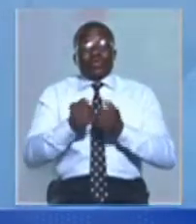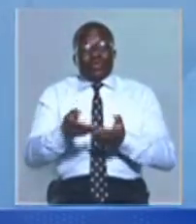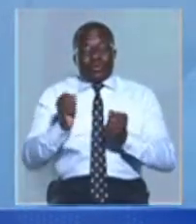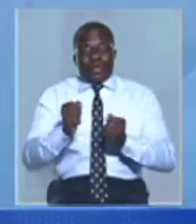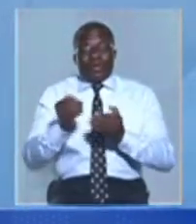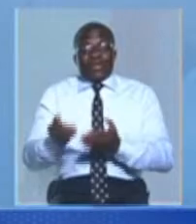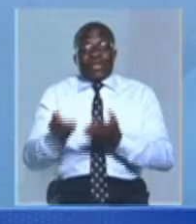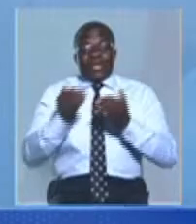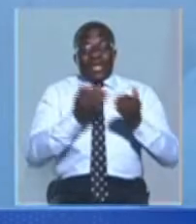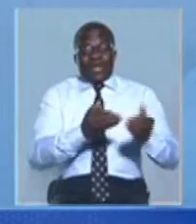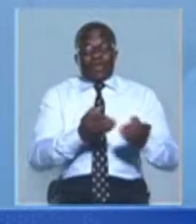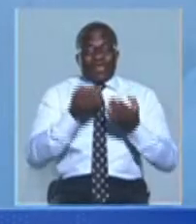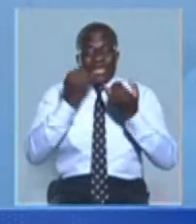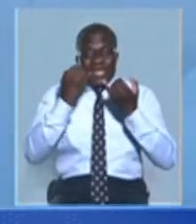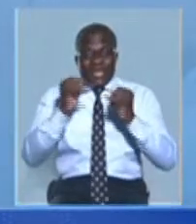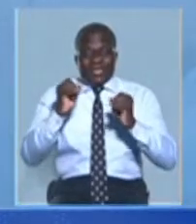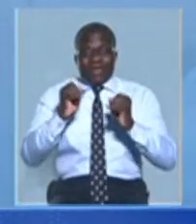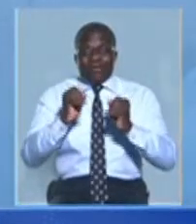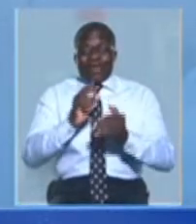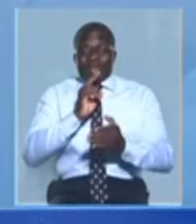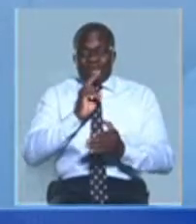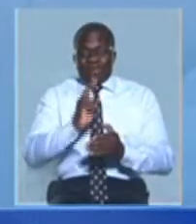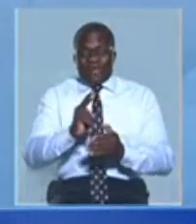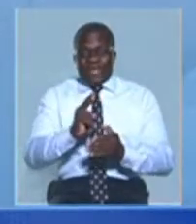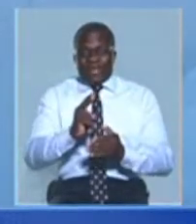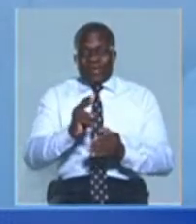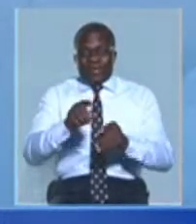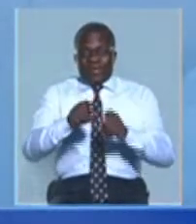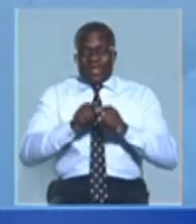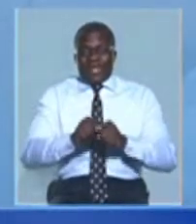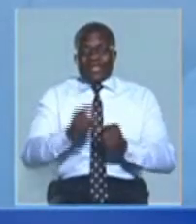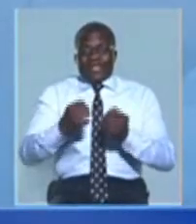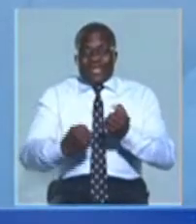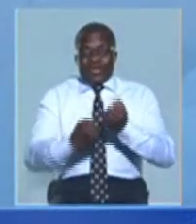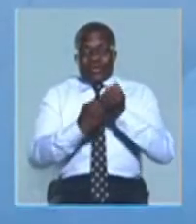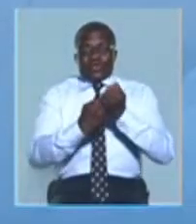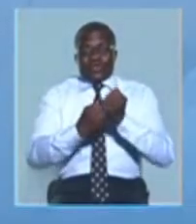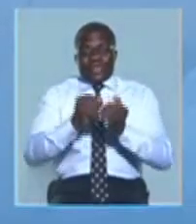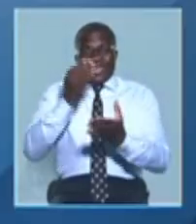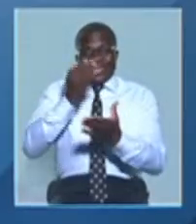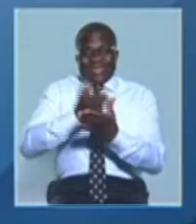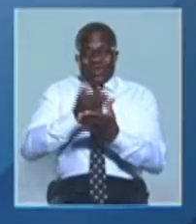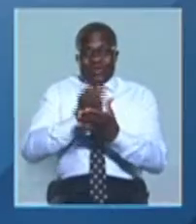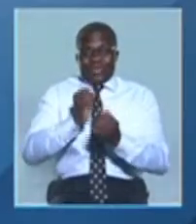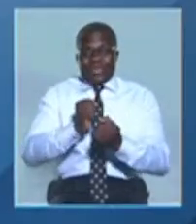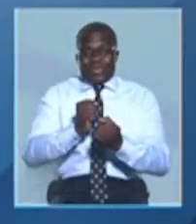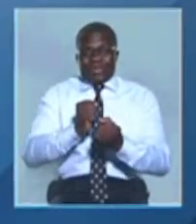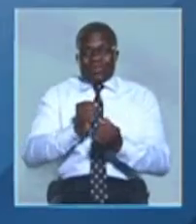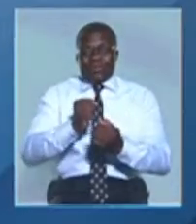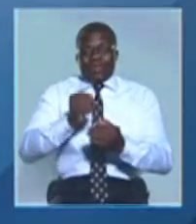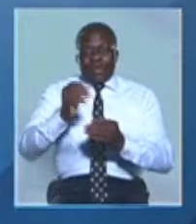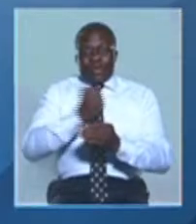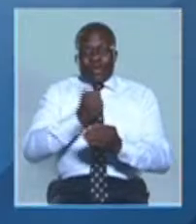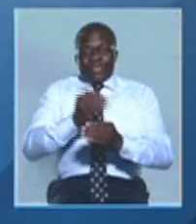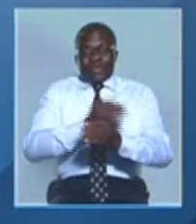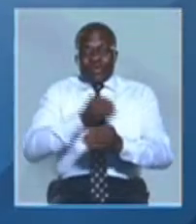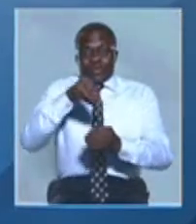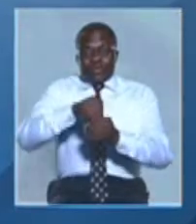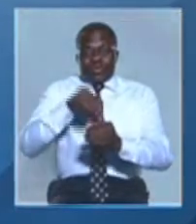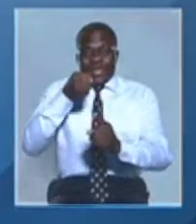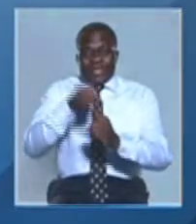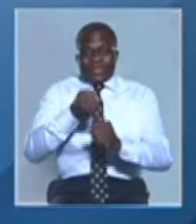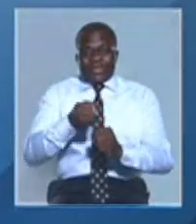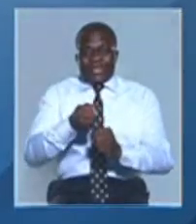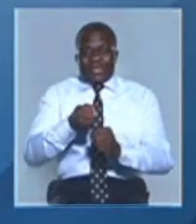leur apporter les informations appropriées ainsi qu'un soutien psychologique. Tirant leçon de ce drame,